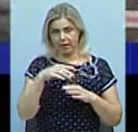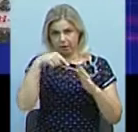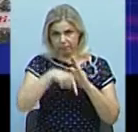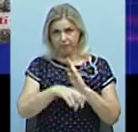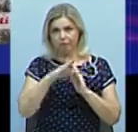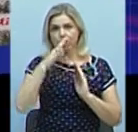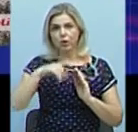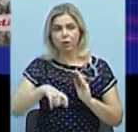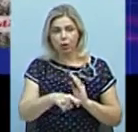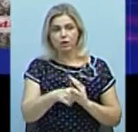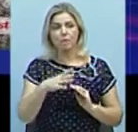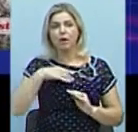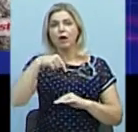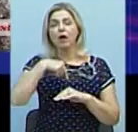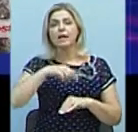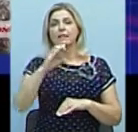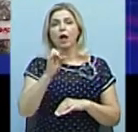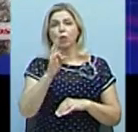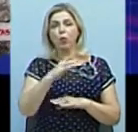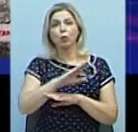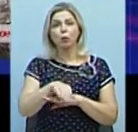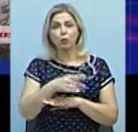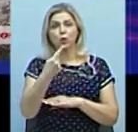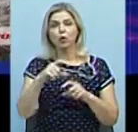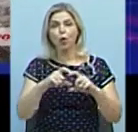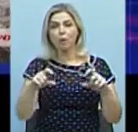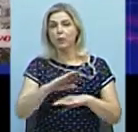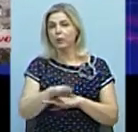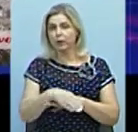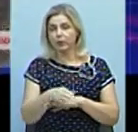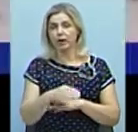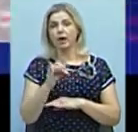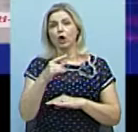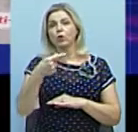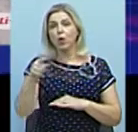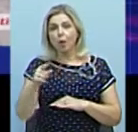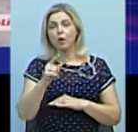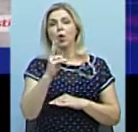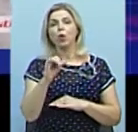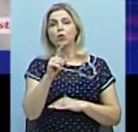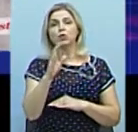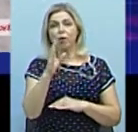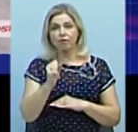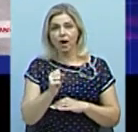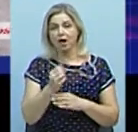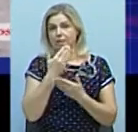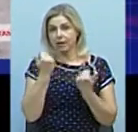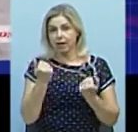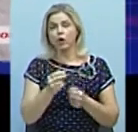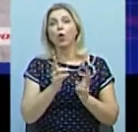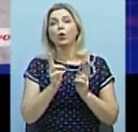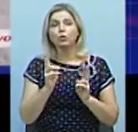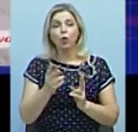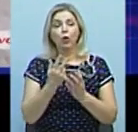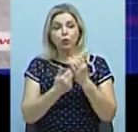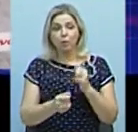Салон автівки був порожній, номерні знаки відсутні, номер кузова збитий. Хто, коли і чому втопив в цьому місці